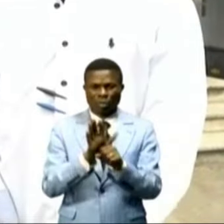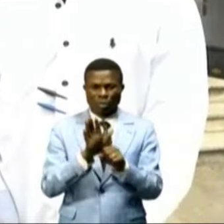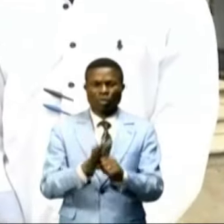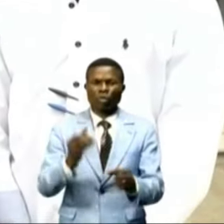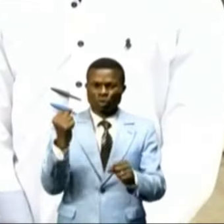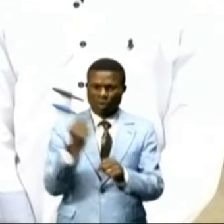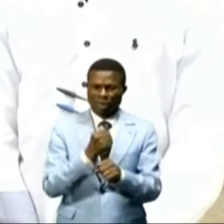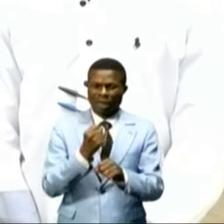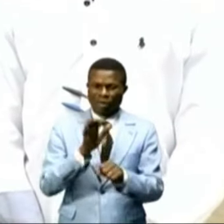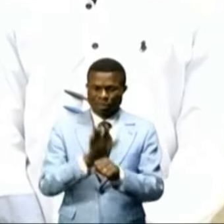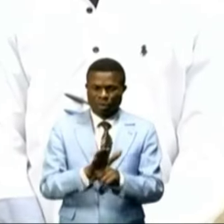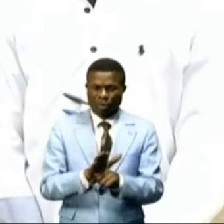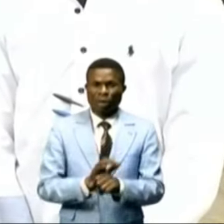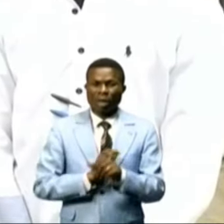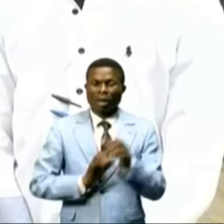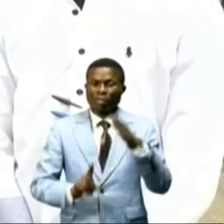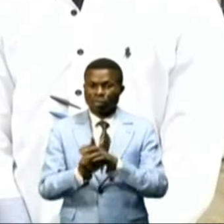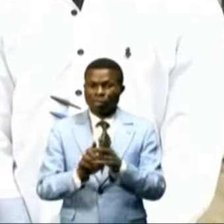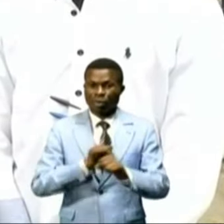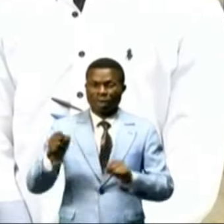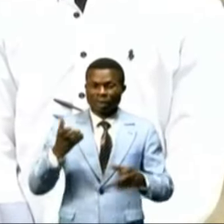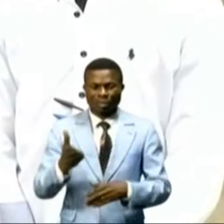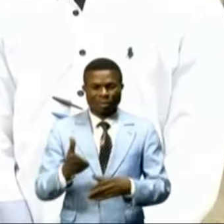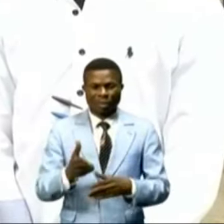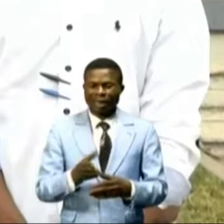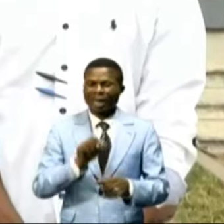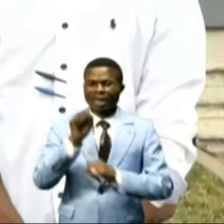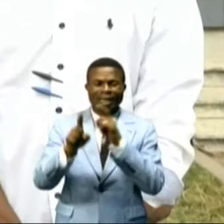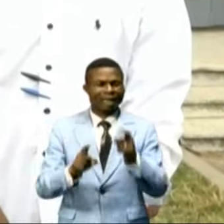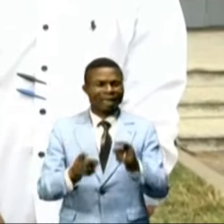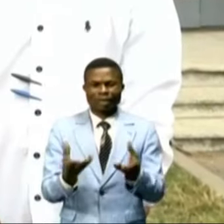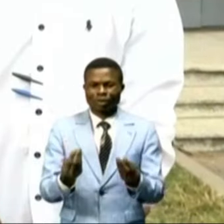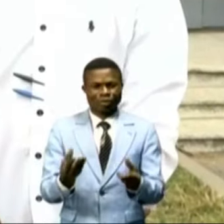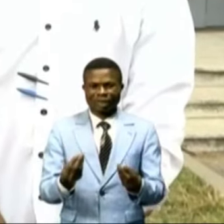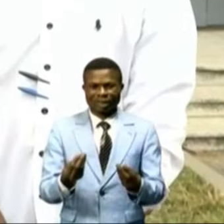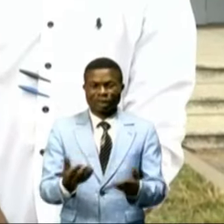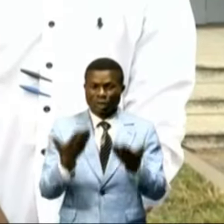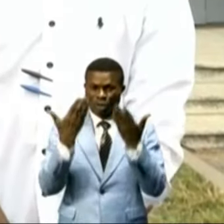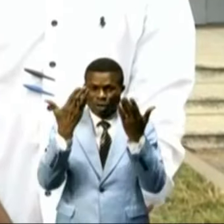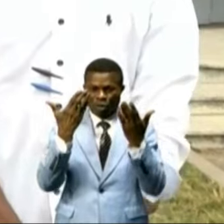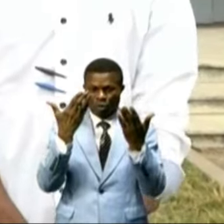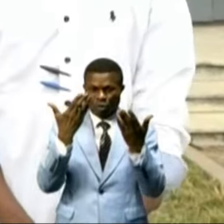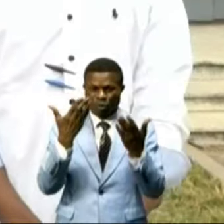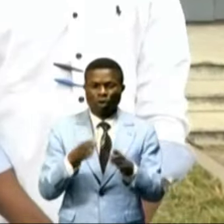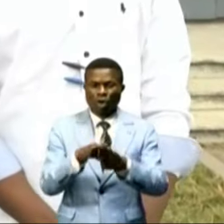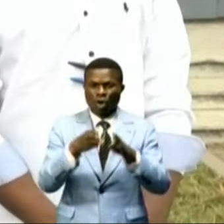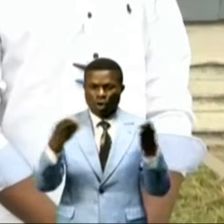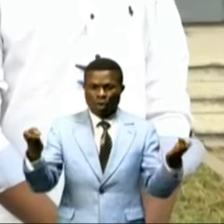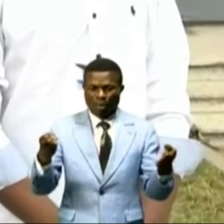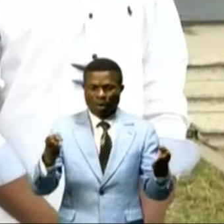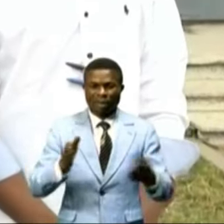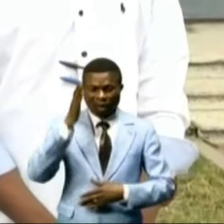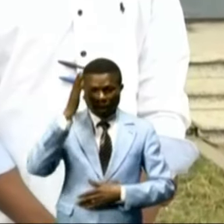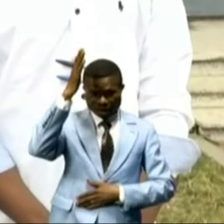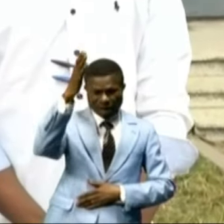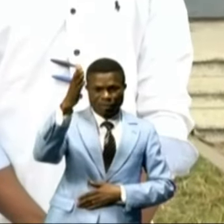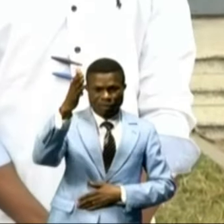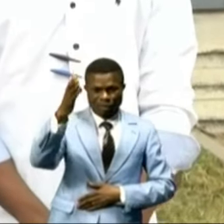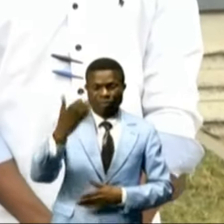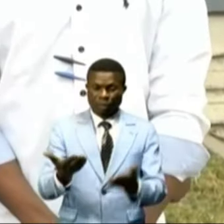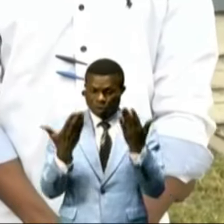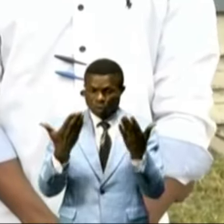quand nous nous sommes présentés devant les items, ça ne nous a pas du tout semblé compliqué. En étudiant, on s'ouvre des portes pour la vie future et quand on